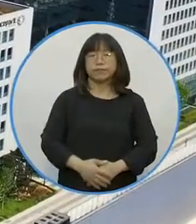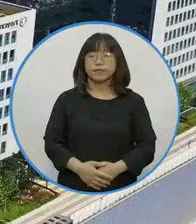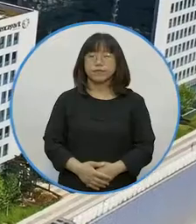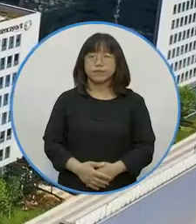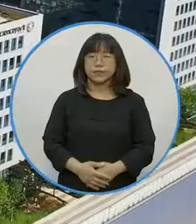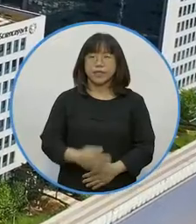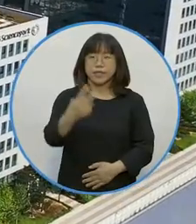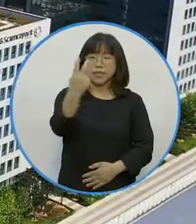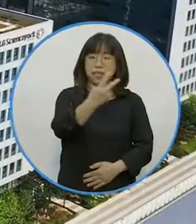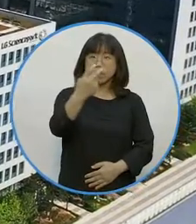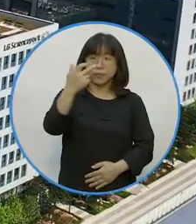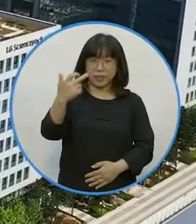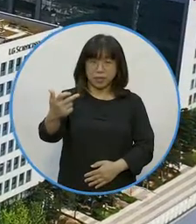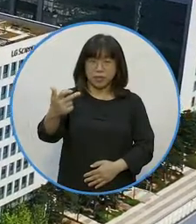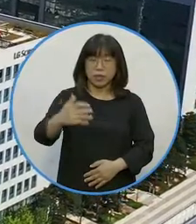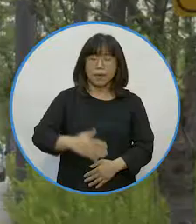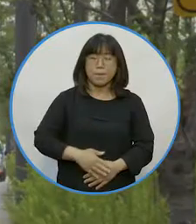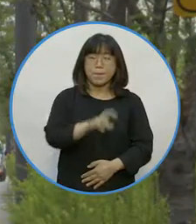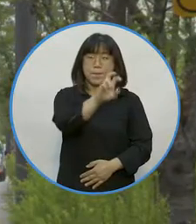역할을 차지했습니다.